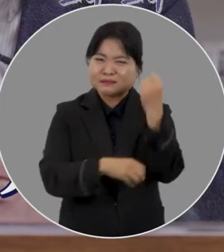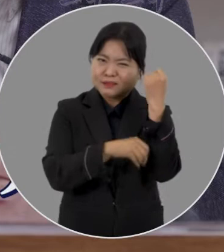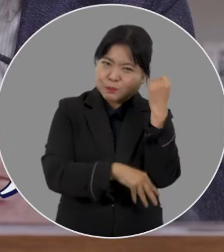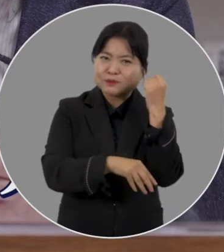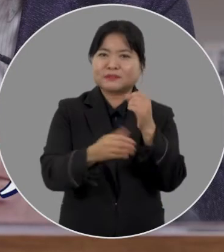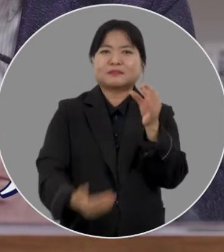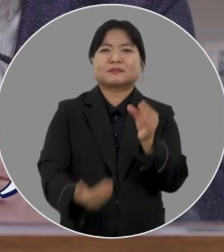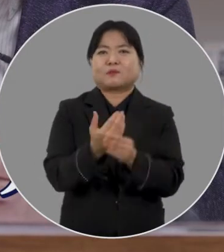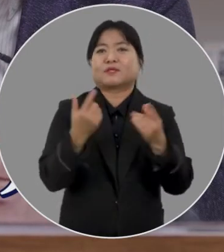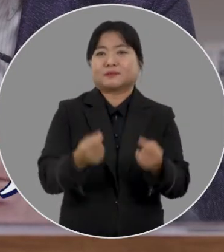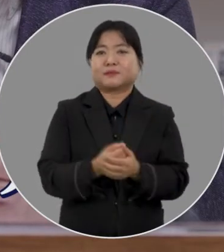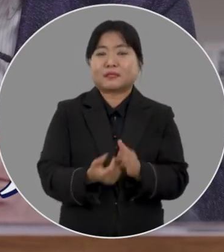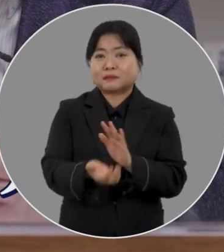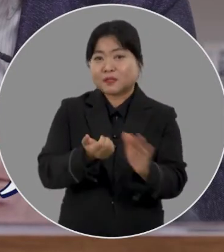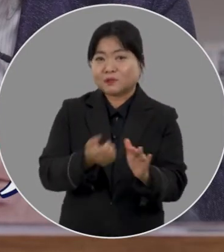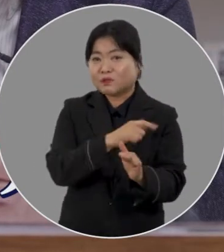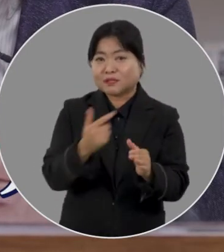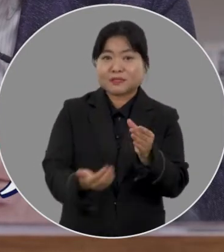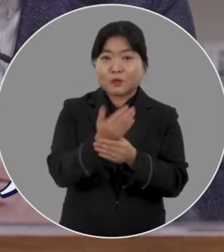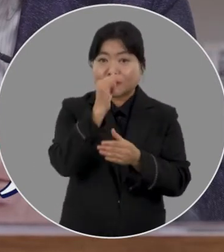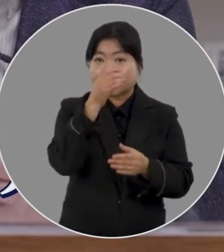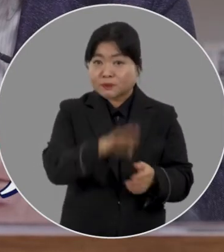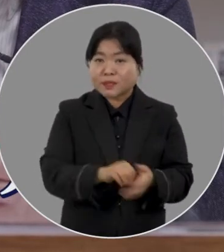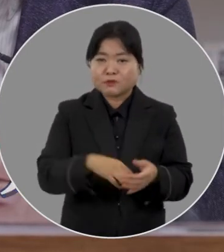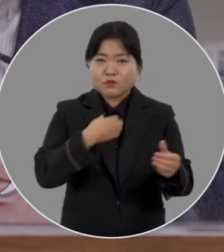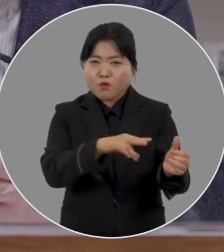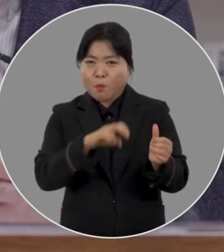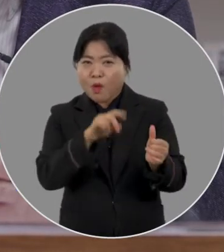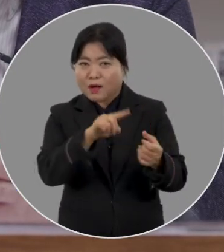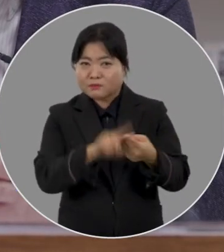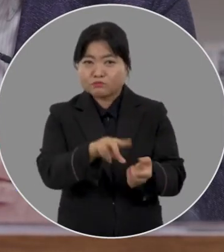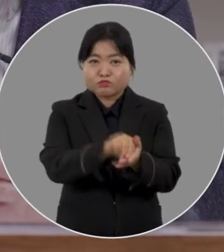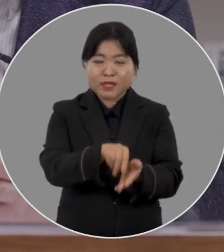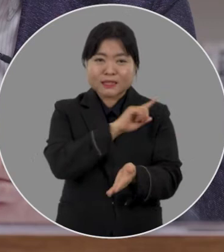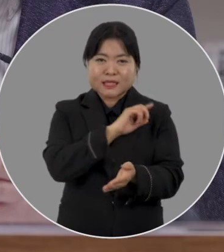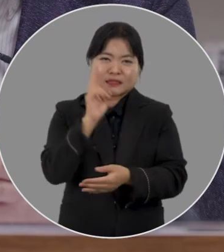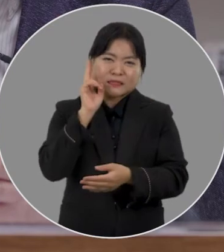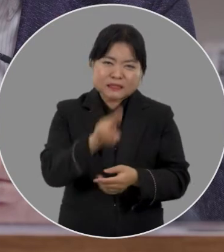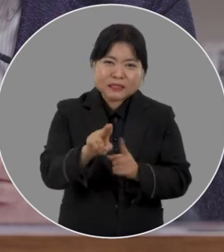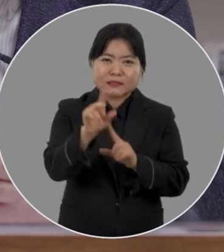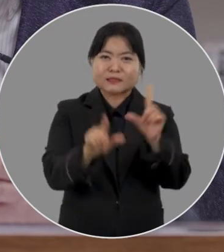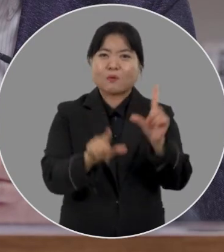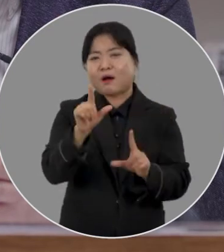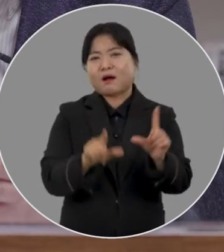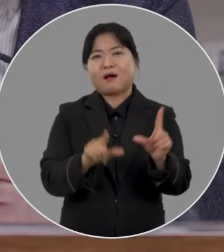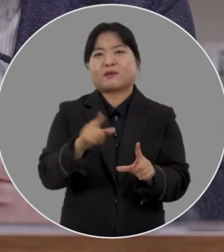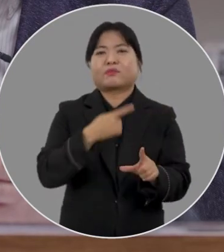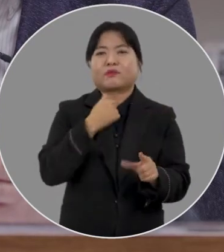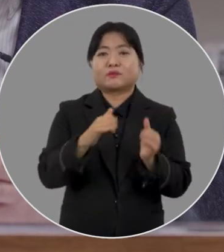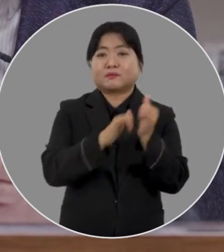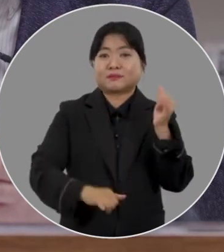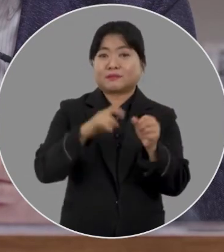있겠고요. 물론 이제 그 전에도 뭐 여러 가지 사건이 있었습니다만 혐오라고 하는 문제가 가장 극단적인 상황까지 치달았던